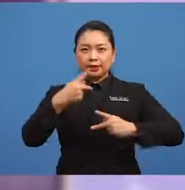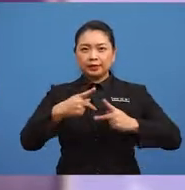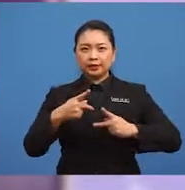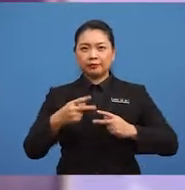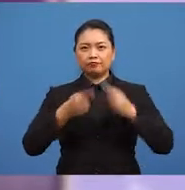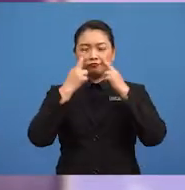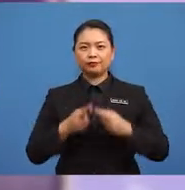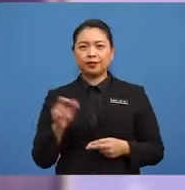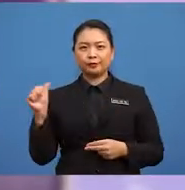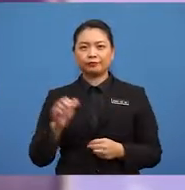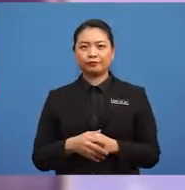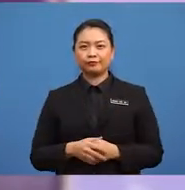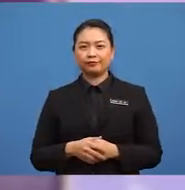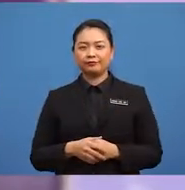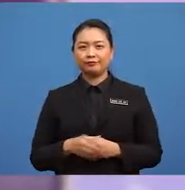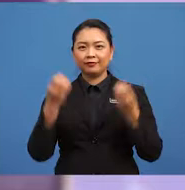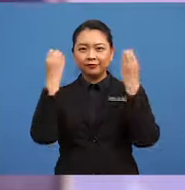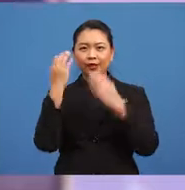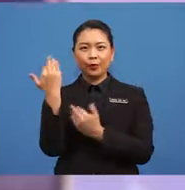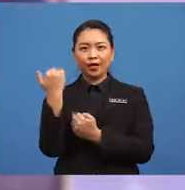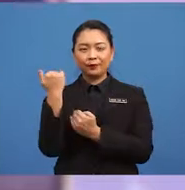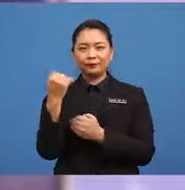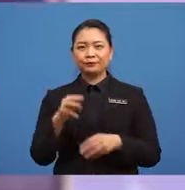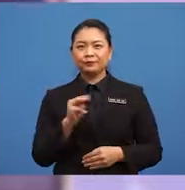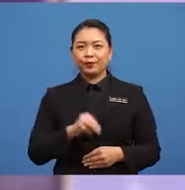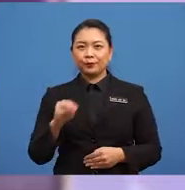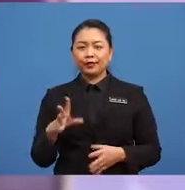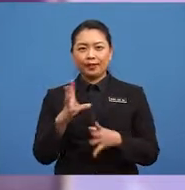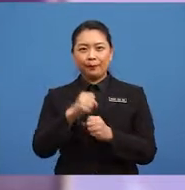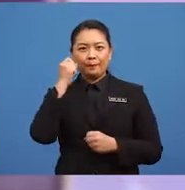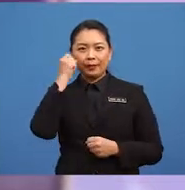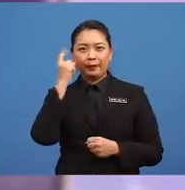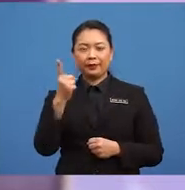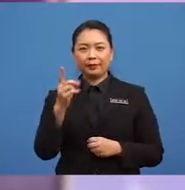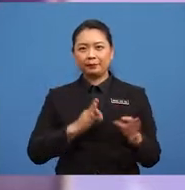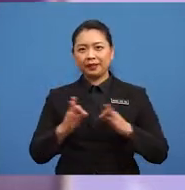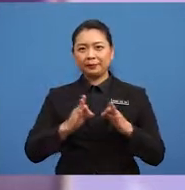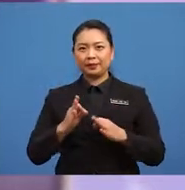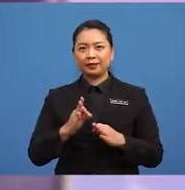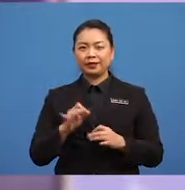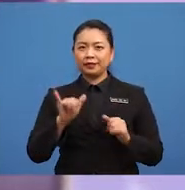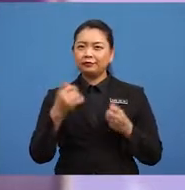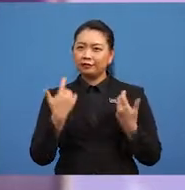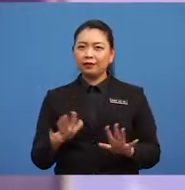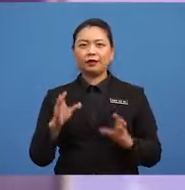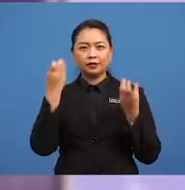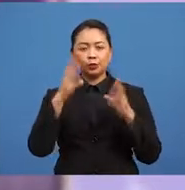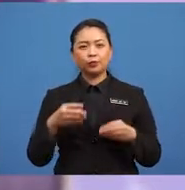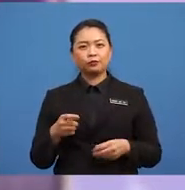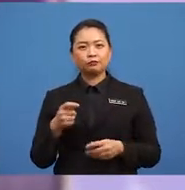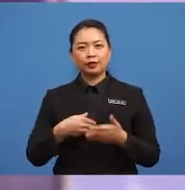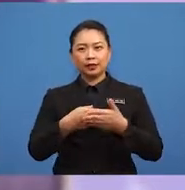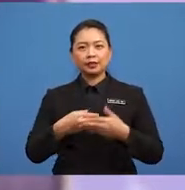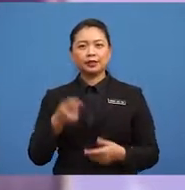aerob. Cikgu harap murid-murid dapat memahami penerangan yang telah cikgu sampaikan sebentar